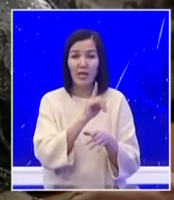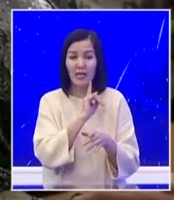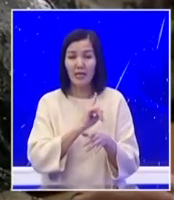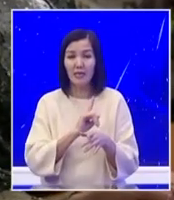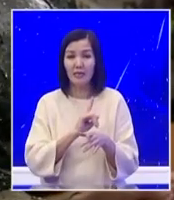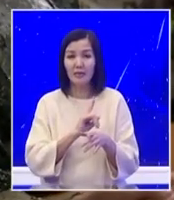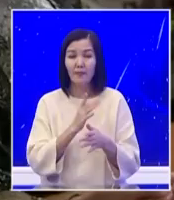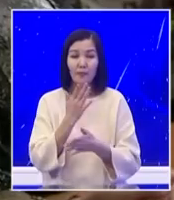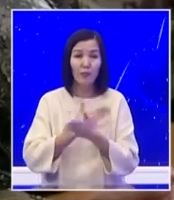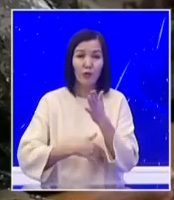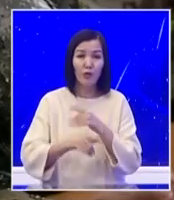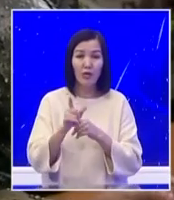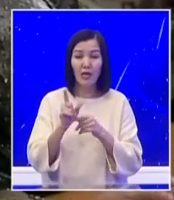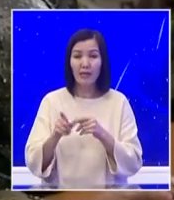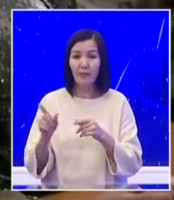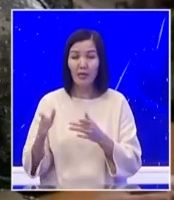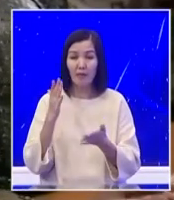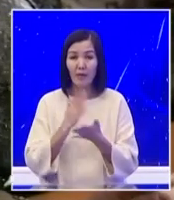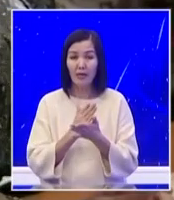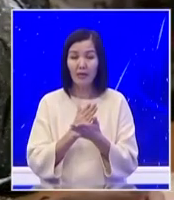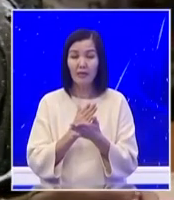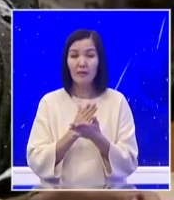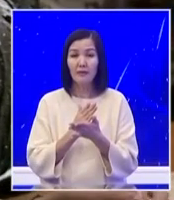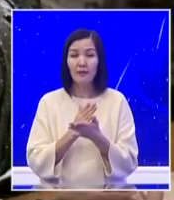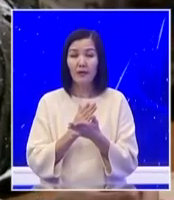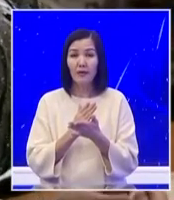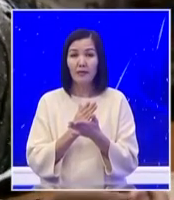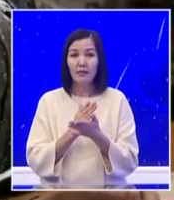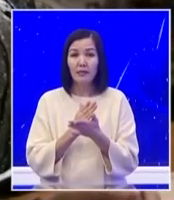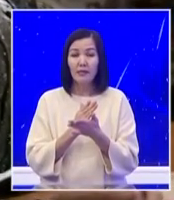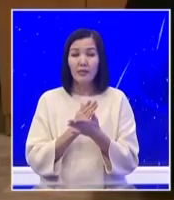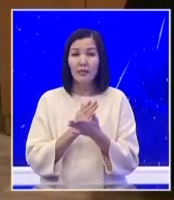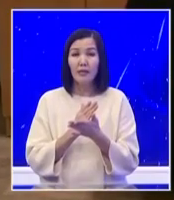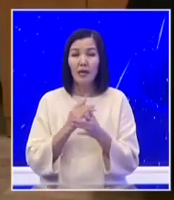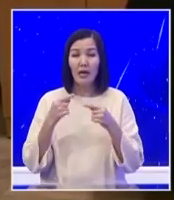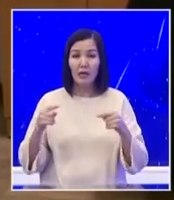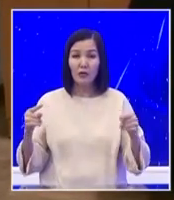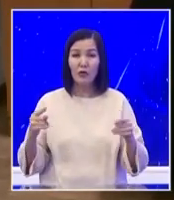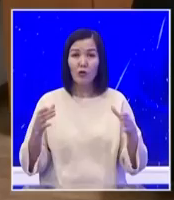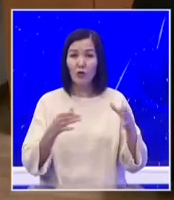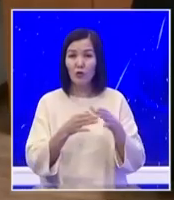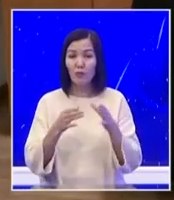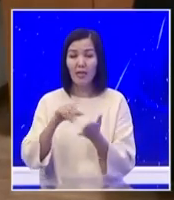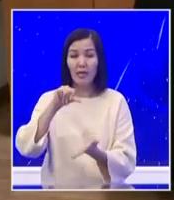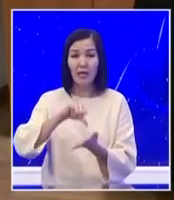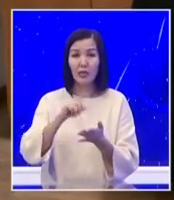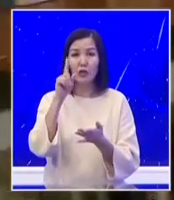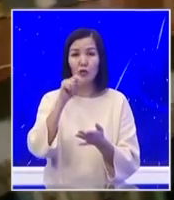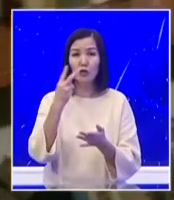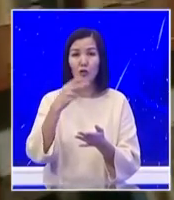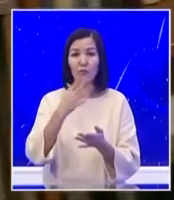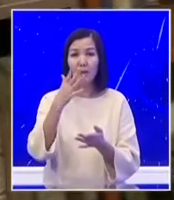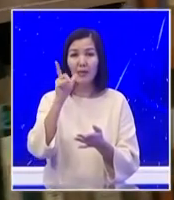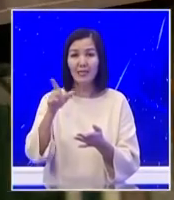Соның жаңа мүгедек ауырлар, кісілер бар бізде, соларға шұлықтар тоқып береді. Қазір орталықта 125 адам бар. Соның